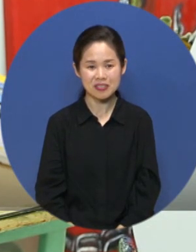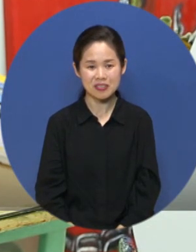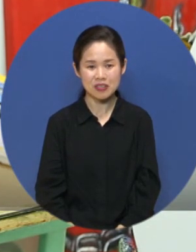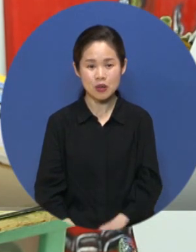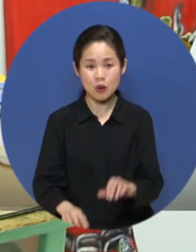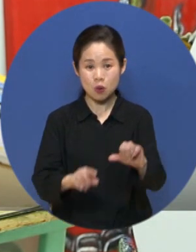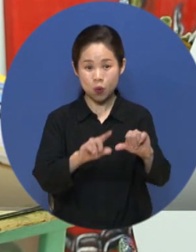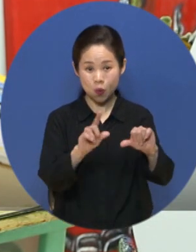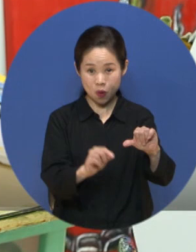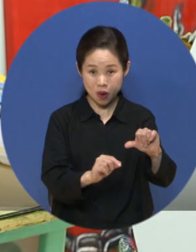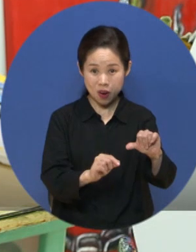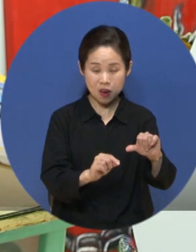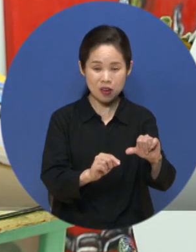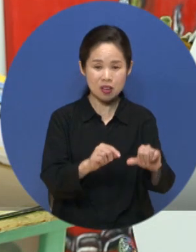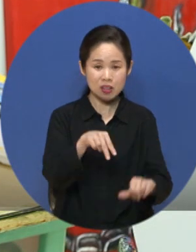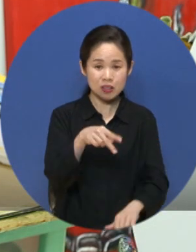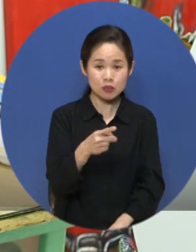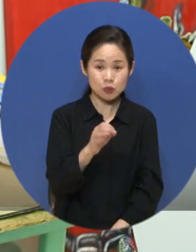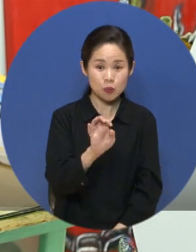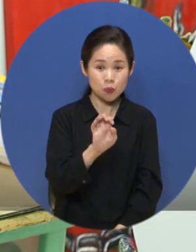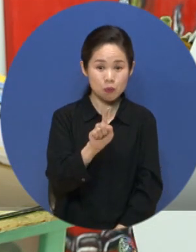올해는 송파구에